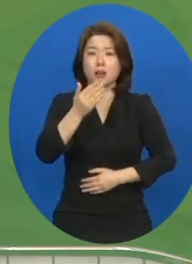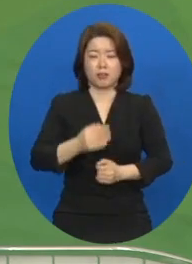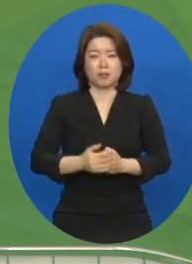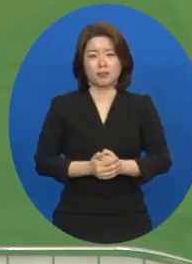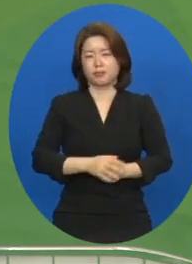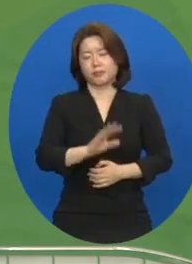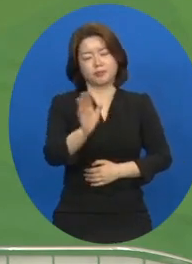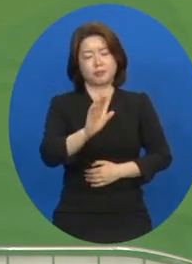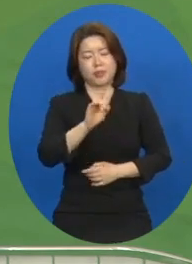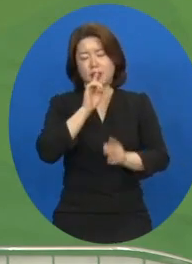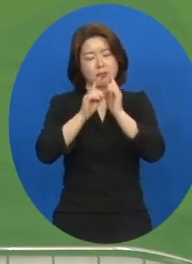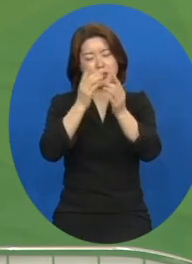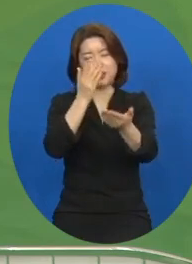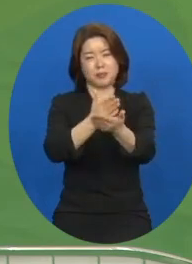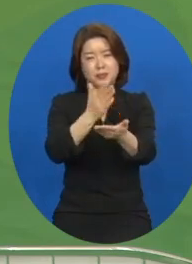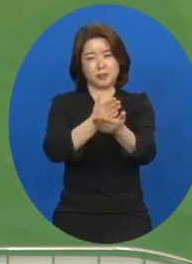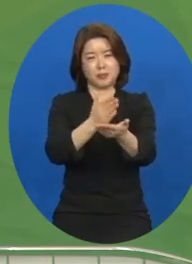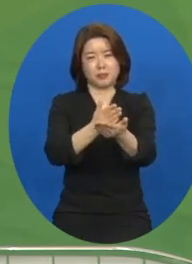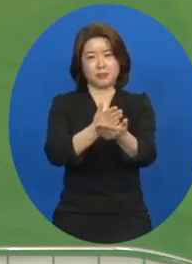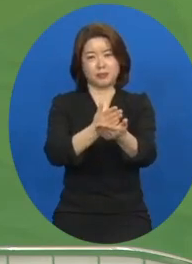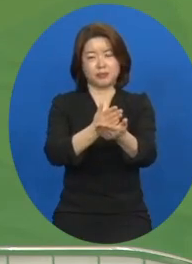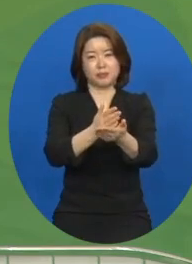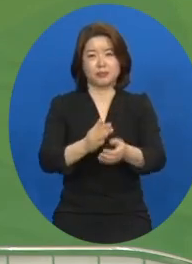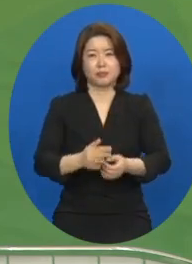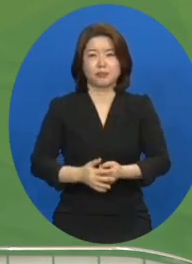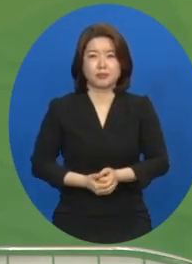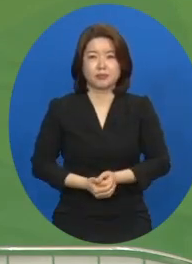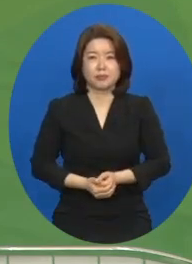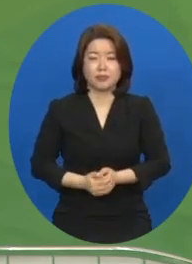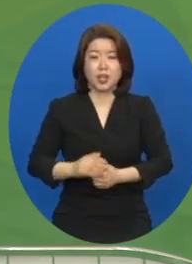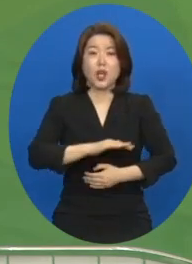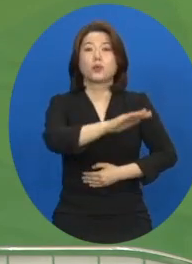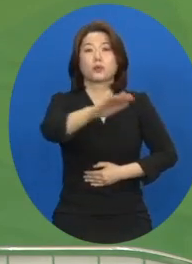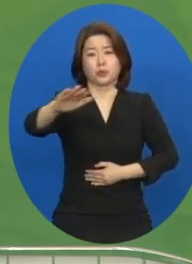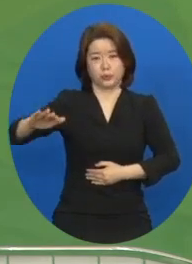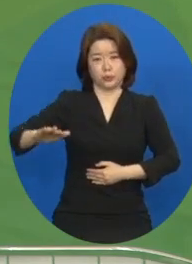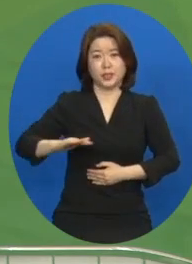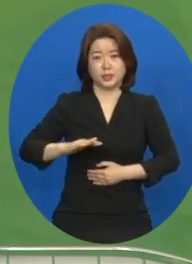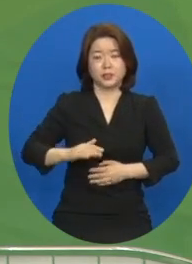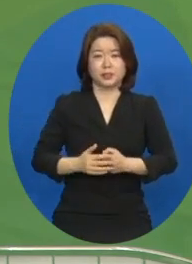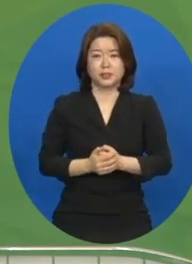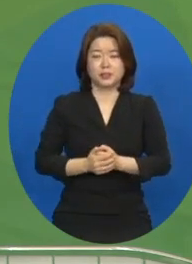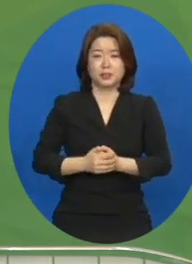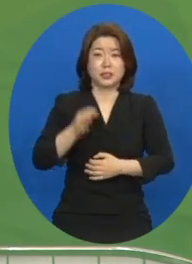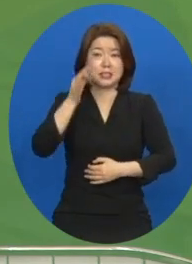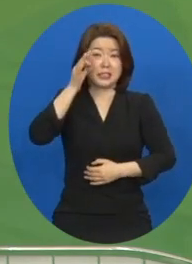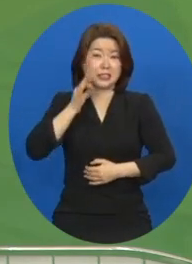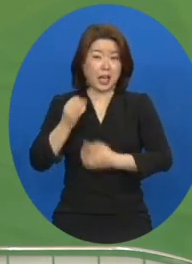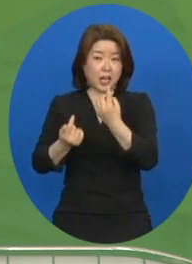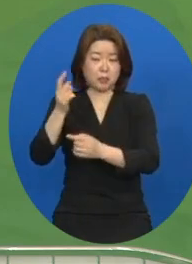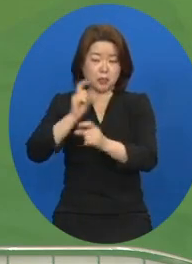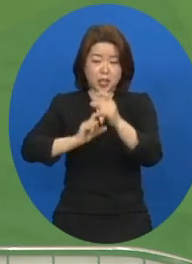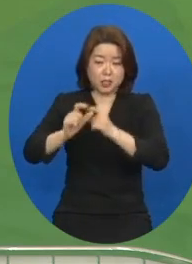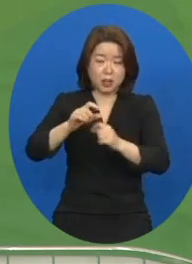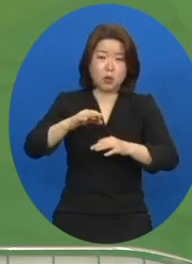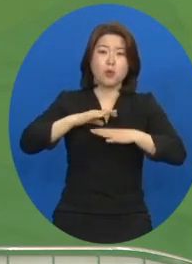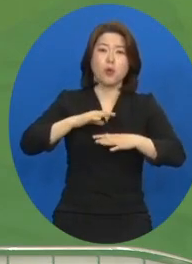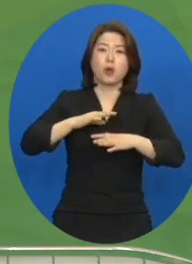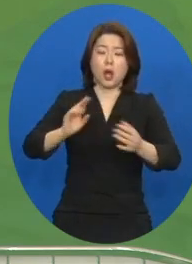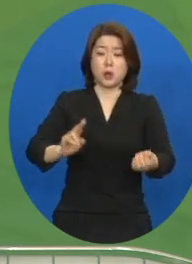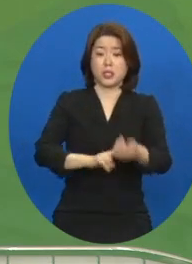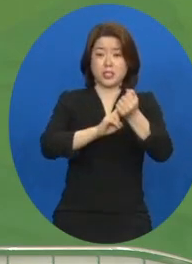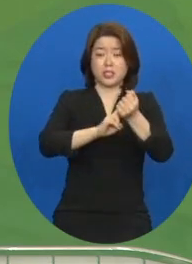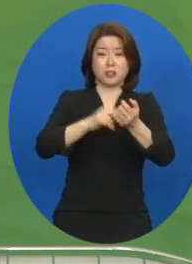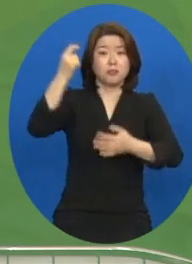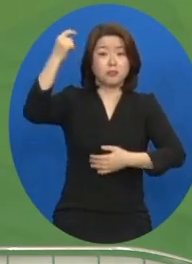여러분 그런 말씀 하지 마세요. 우리는 아간보다도 더 놀라운 기적을